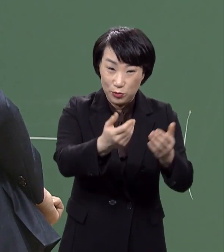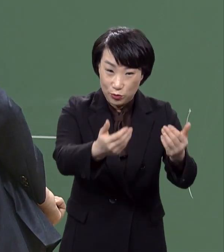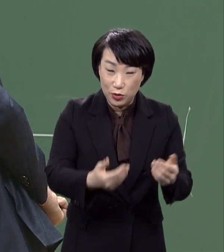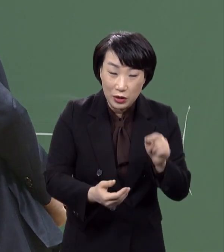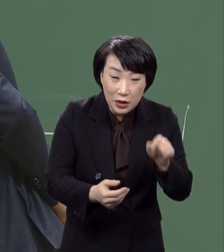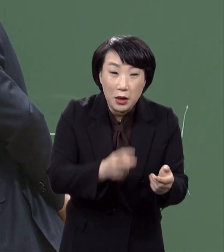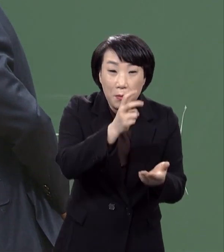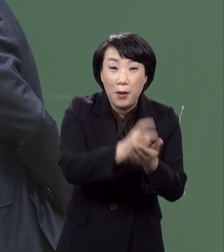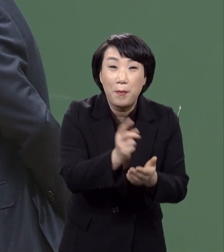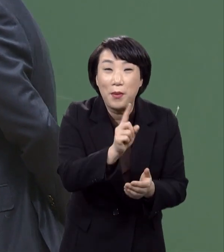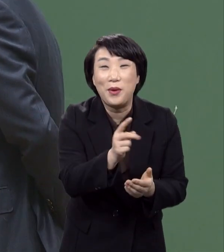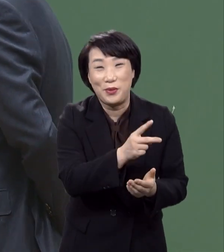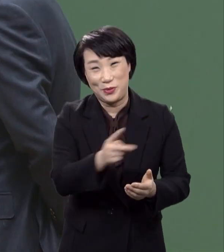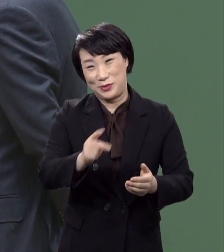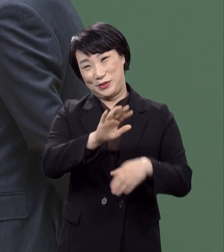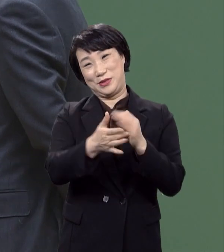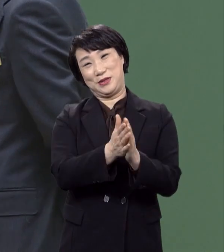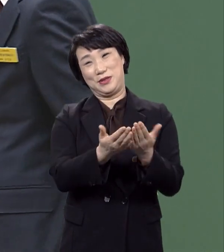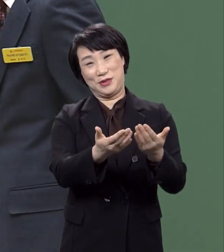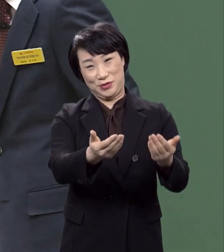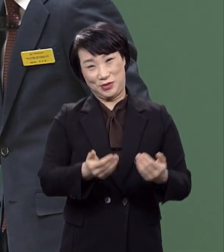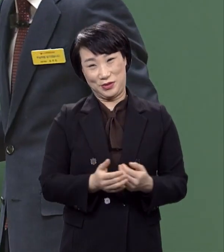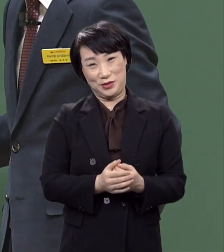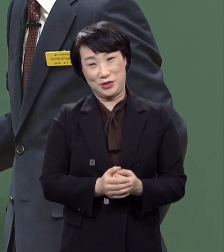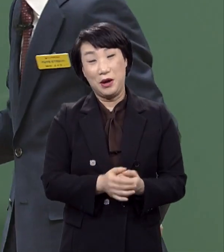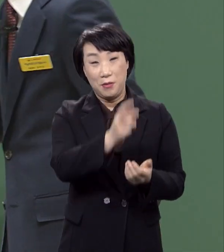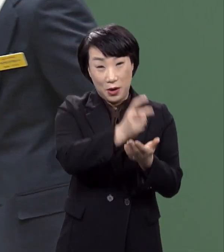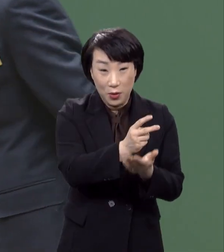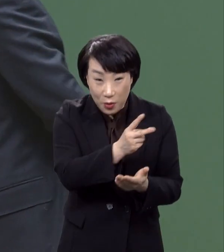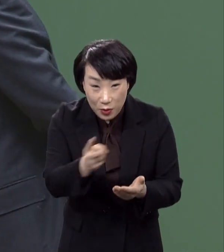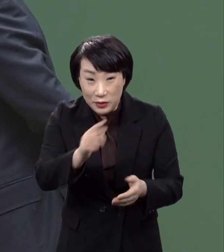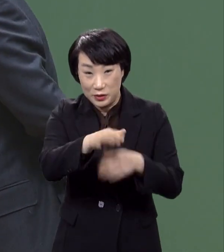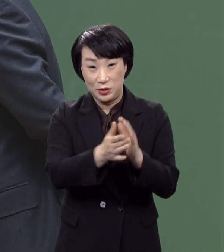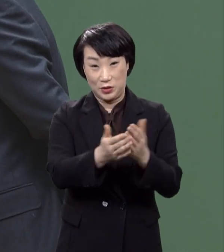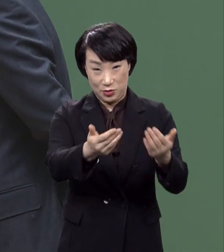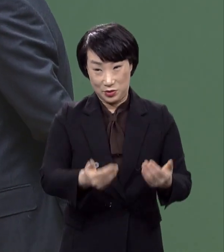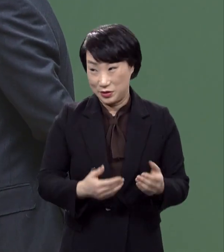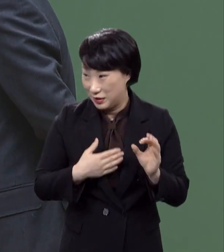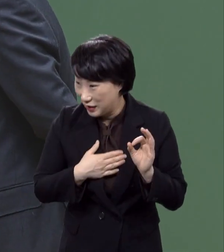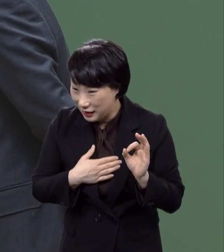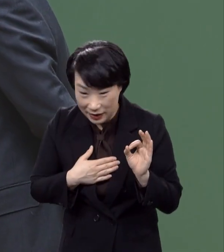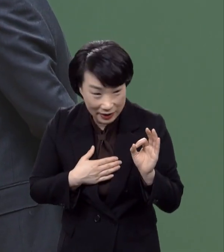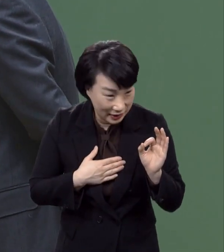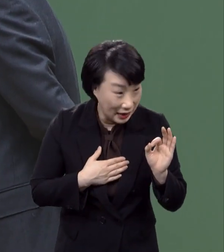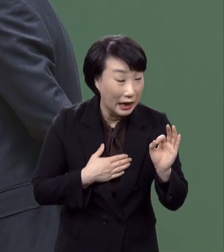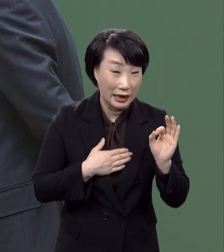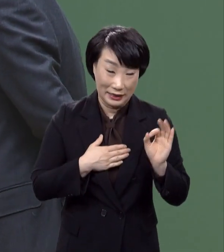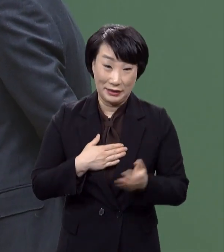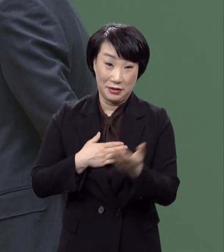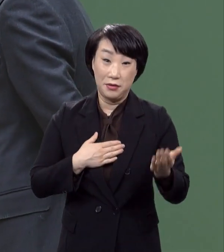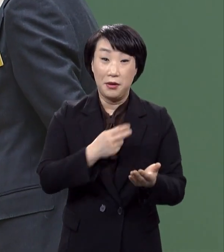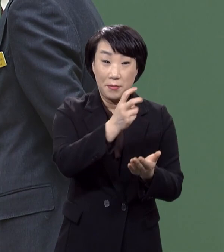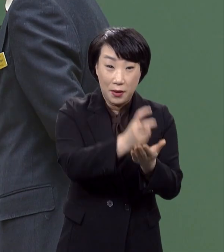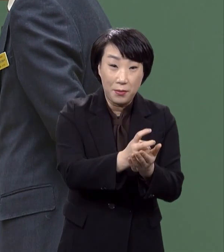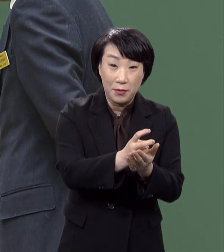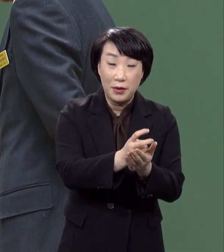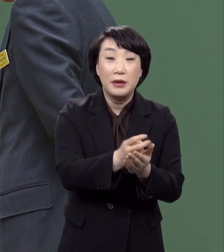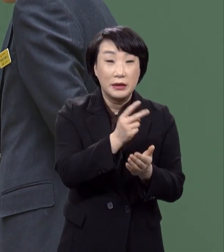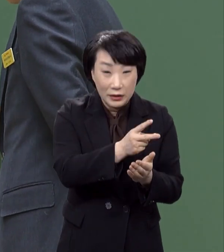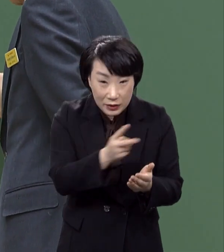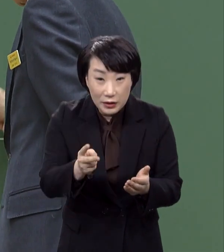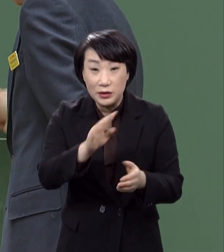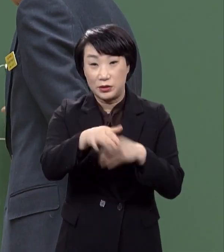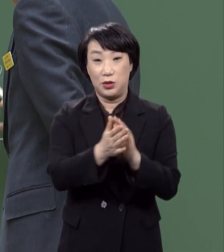주었으니 그 법이 성경이라 이 말이요. 법이 성경. 이해가 됩니까? 법이 성경입니다.